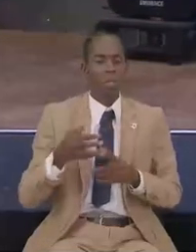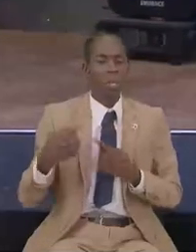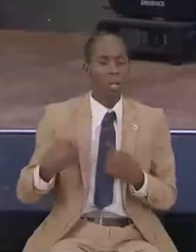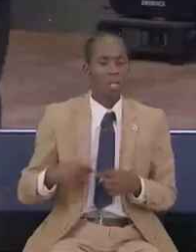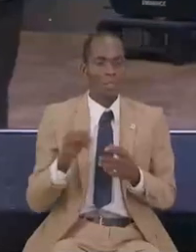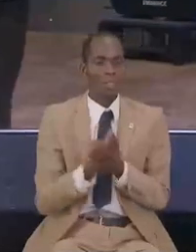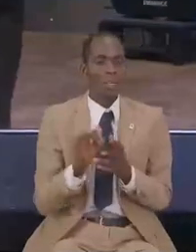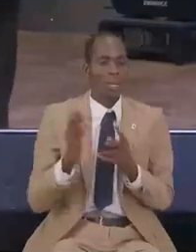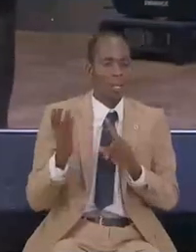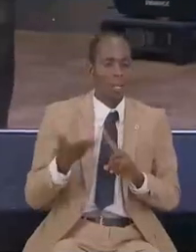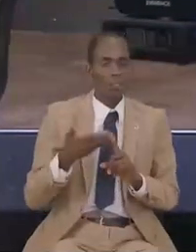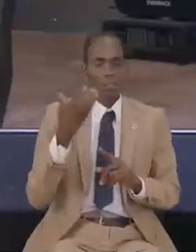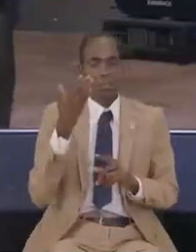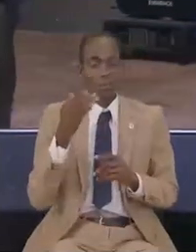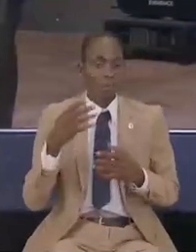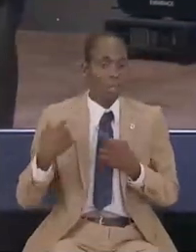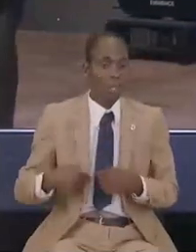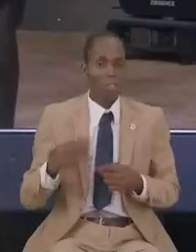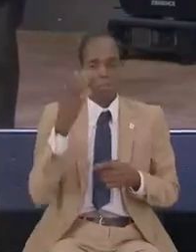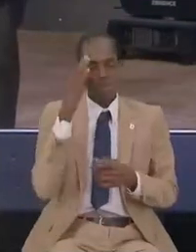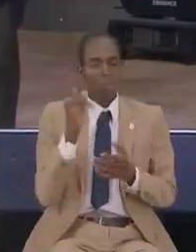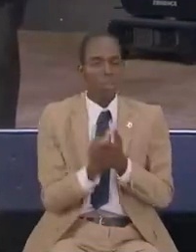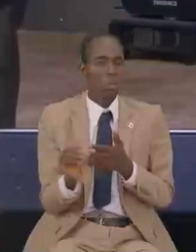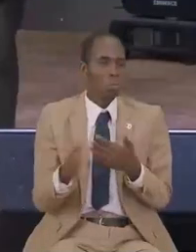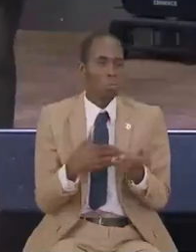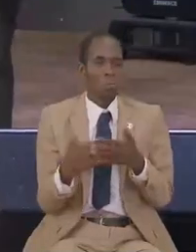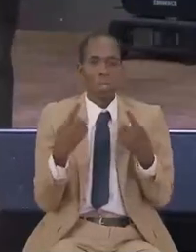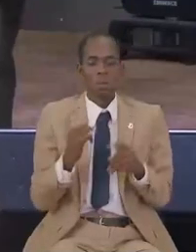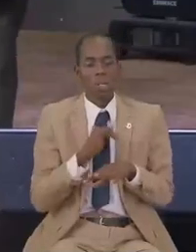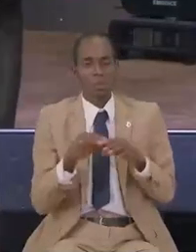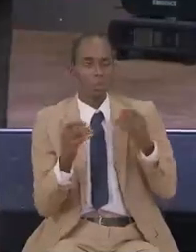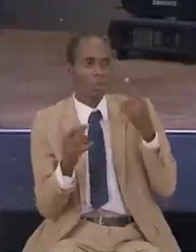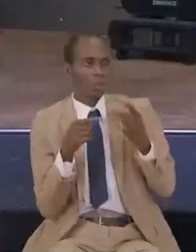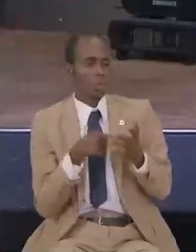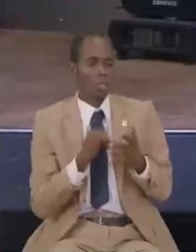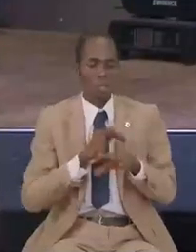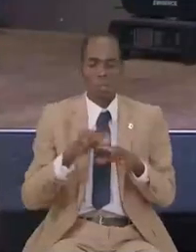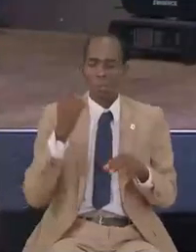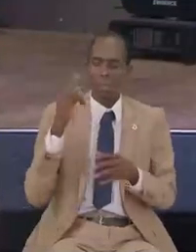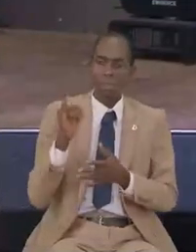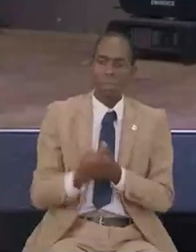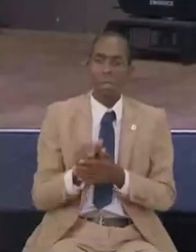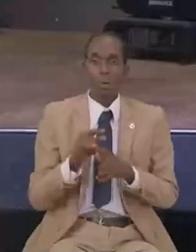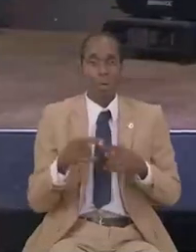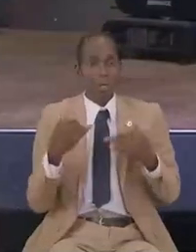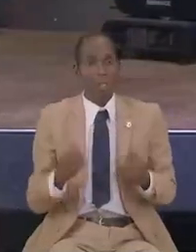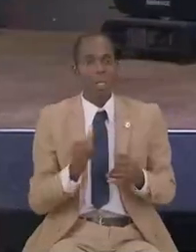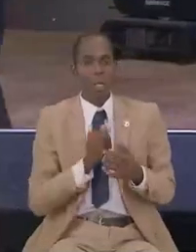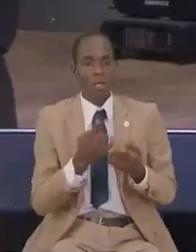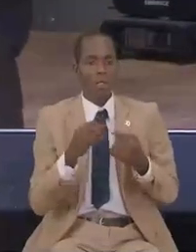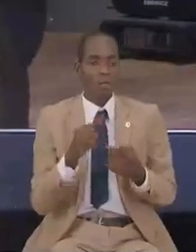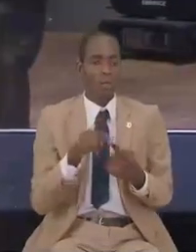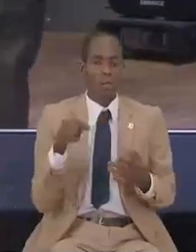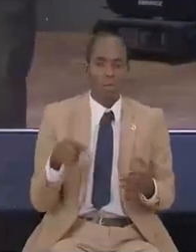sait que, quel que soit ce qui arrive, oui, je ne comprends pas ceci, je comprends ceci, mais je me trouve dans cette